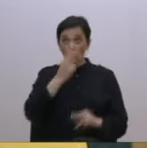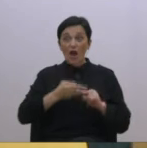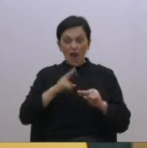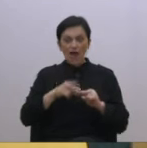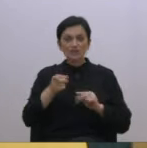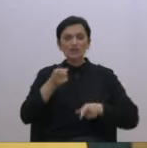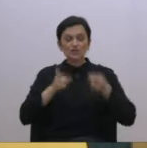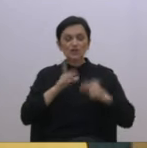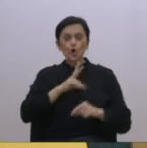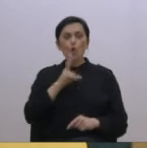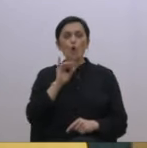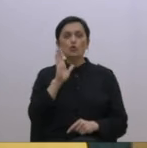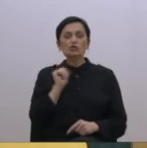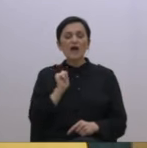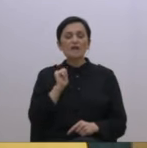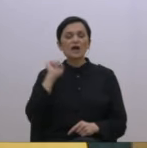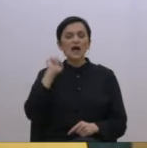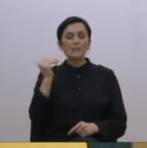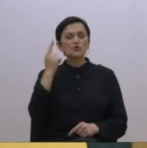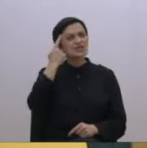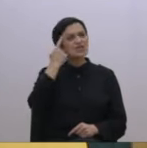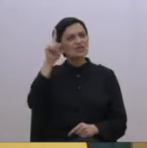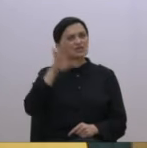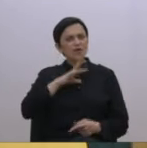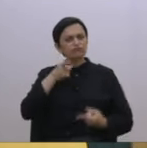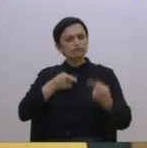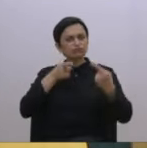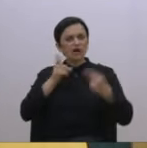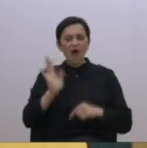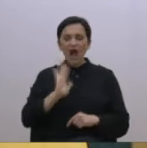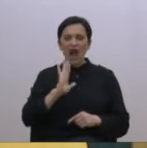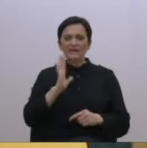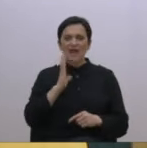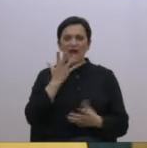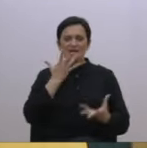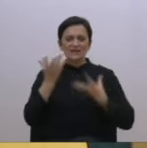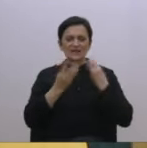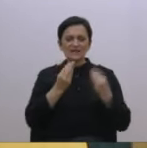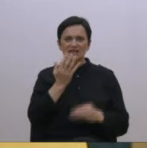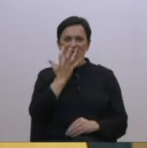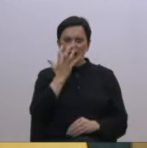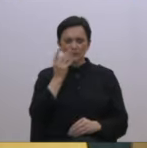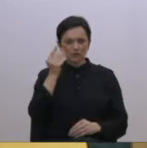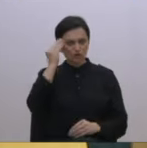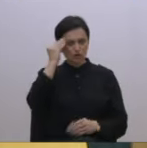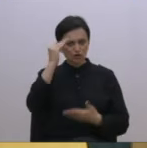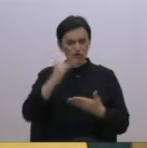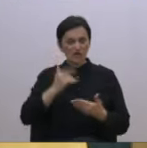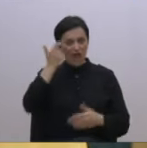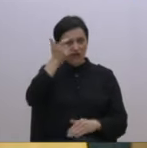იყო რეალურად მერაბ კოსტავას და ზვიად გამსახურდიას იდეა, და არა ის ყალბი